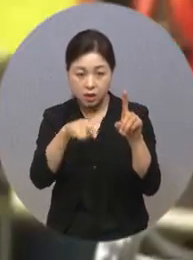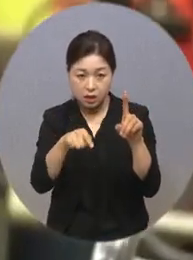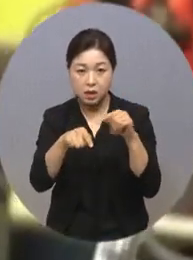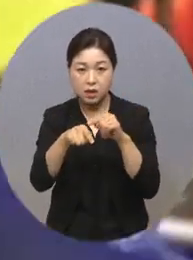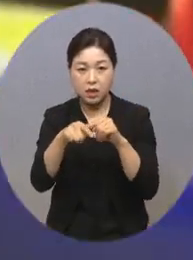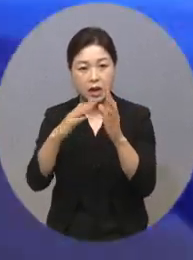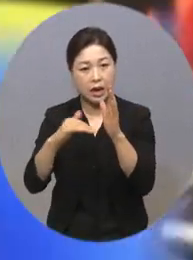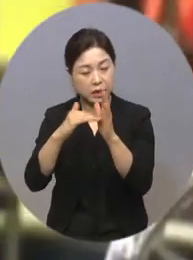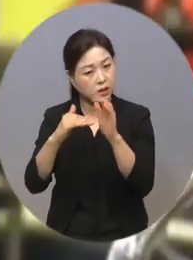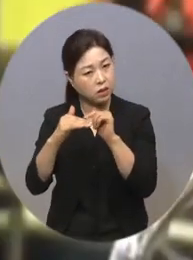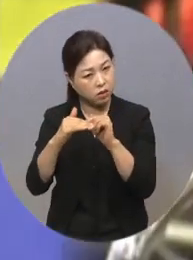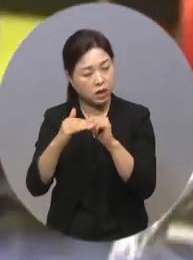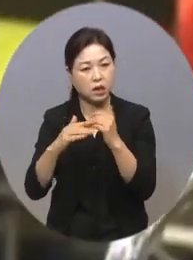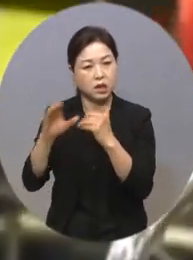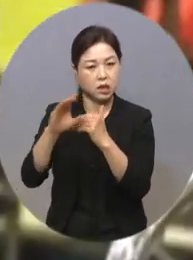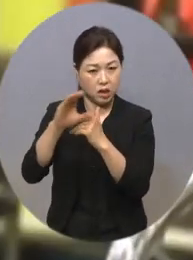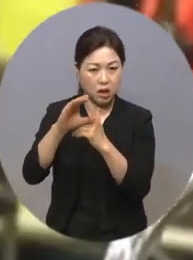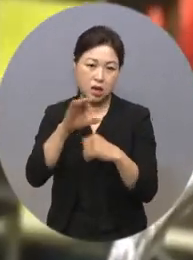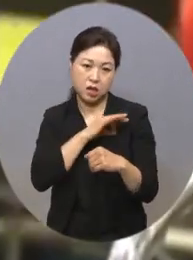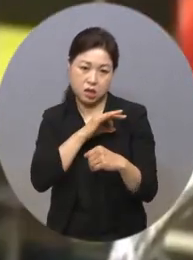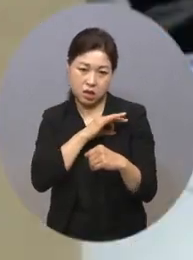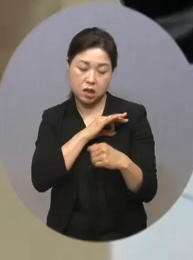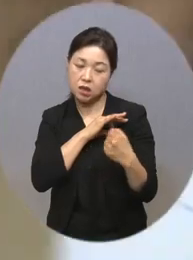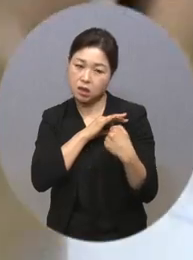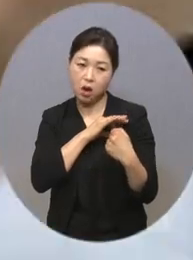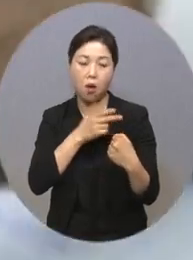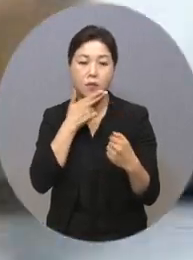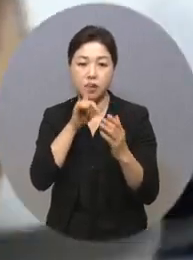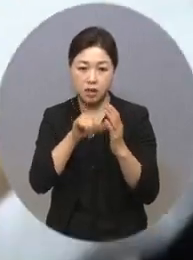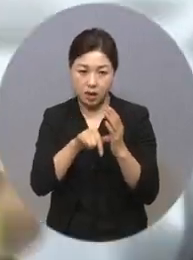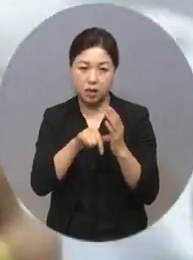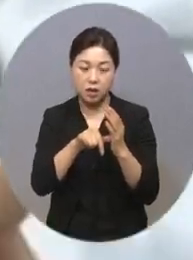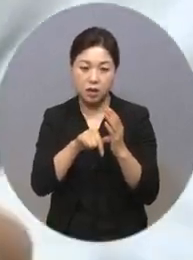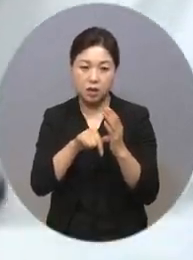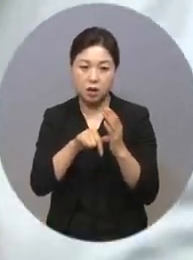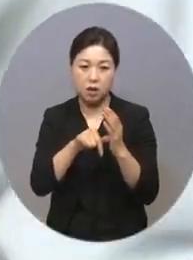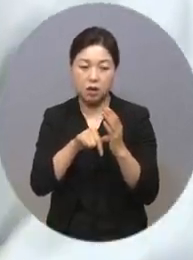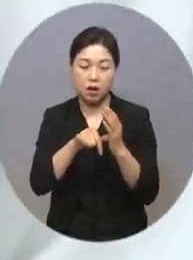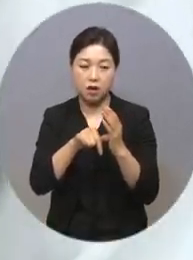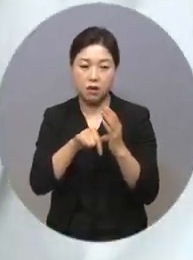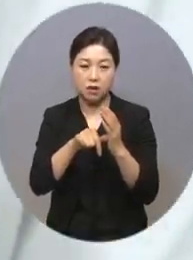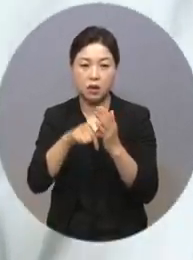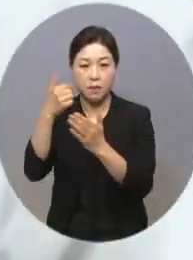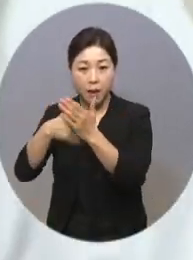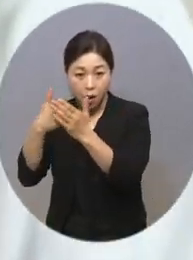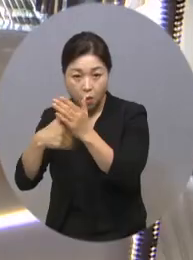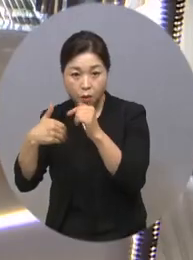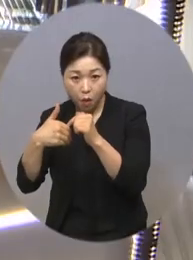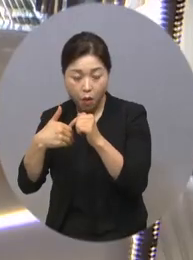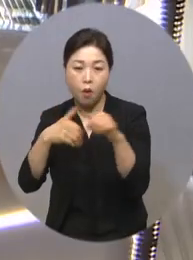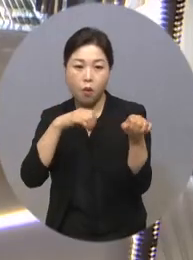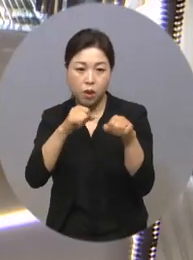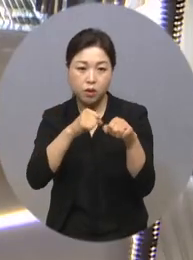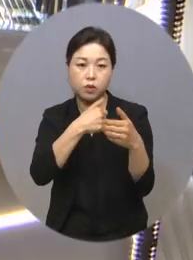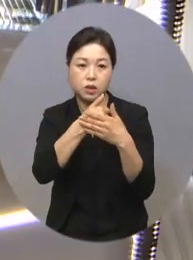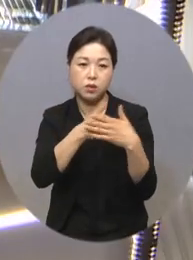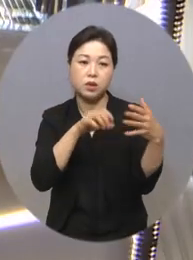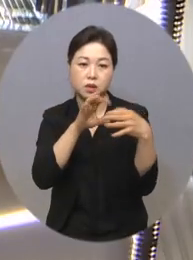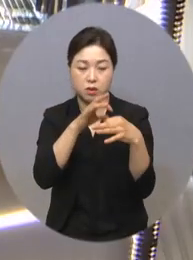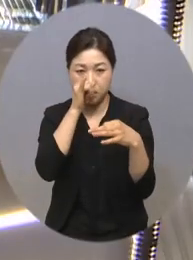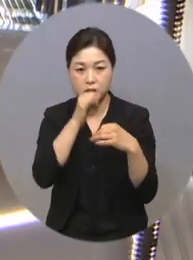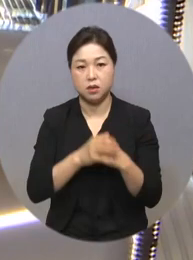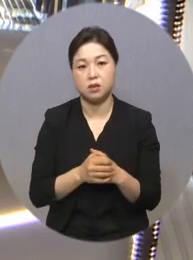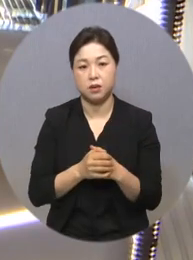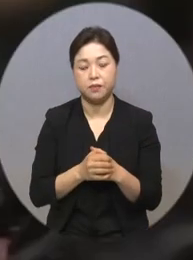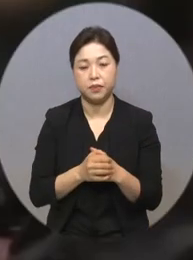급여 요건에 해당하지 않게 된 경우 해당 급여는 제외하고 지급합니다. 이번 조치를 통해 장애인 활동지원 수급자